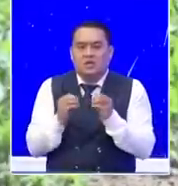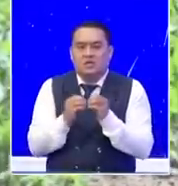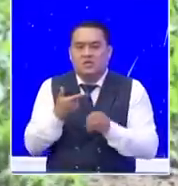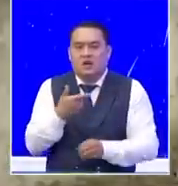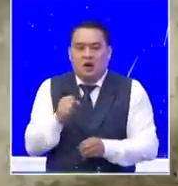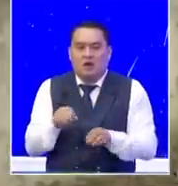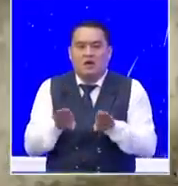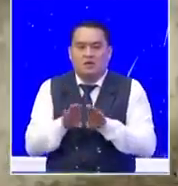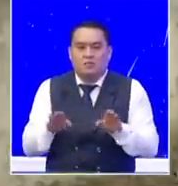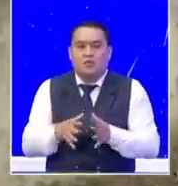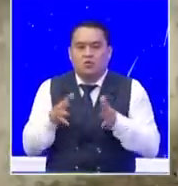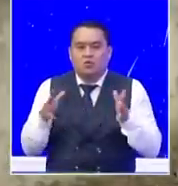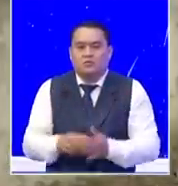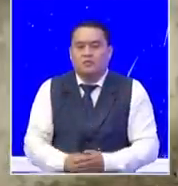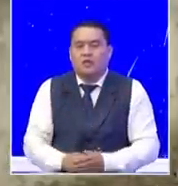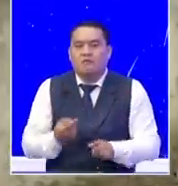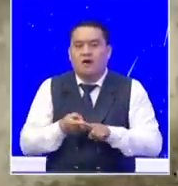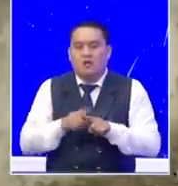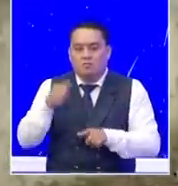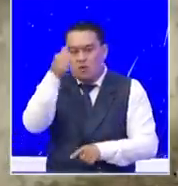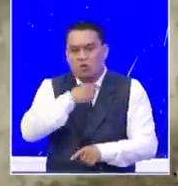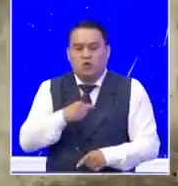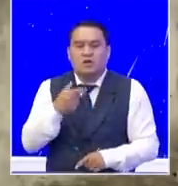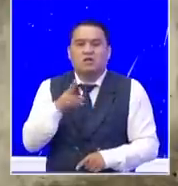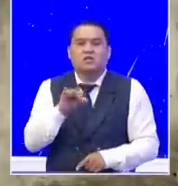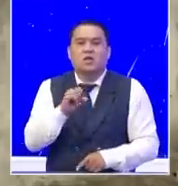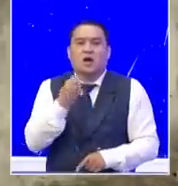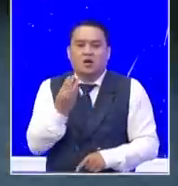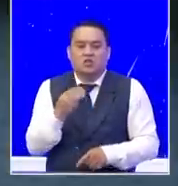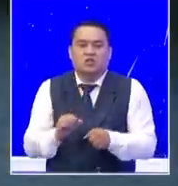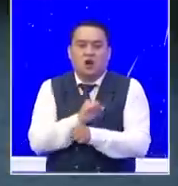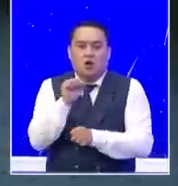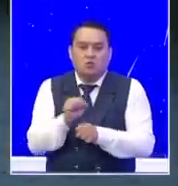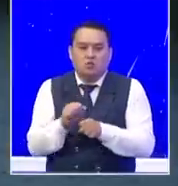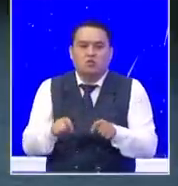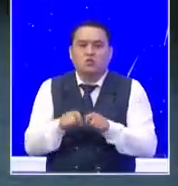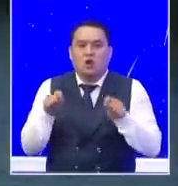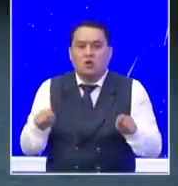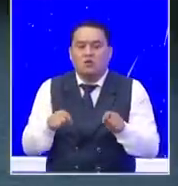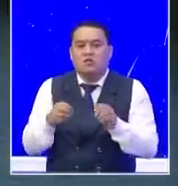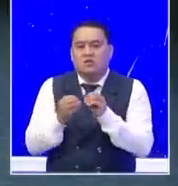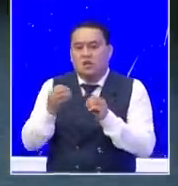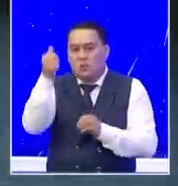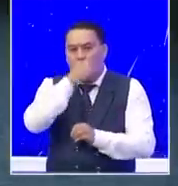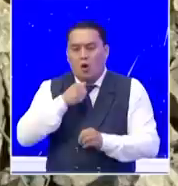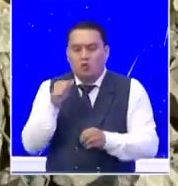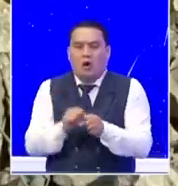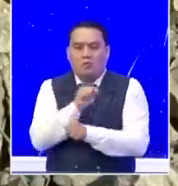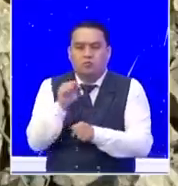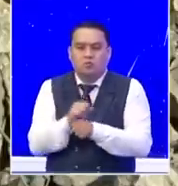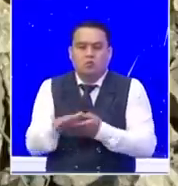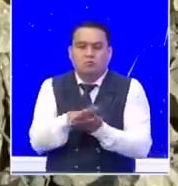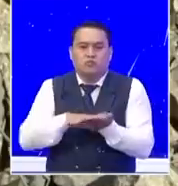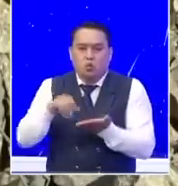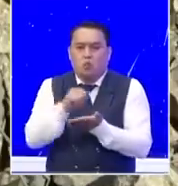гектаров. Уже в этом году запустят Карлагашскую плотину в Аксузском районе. Напомним, в 2010 году дамба была